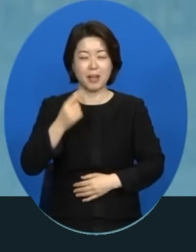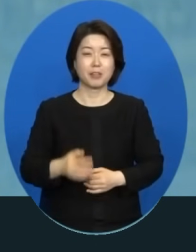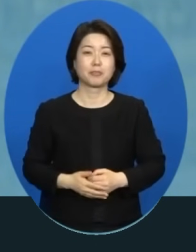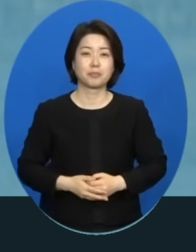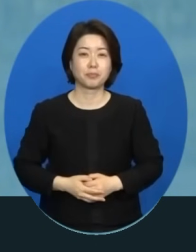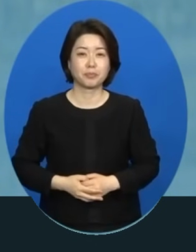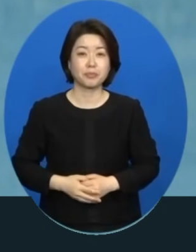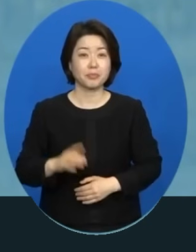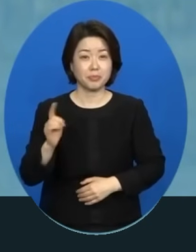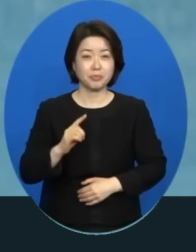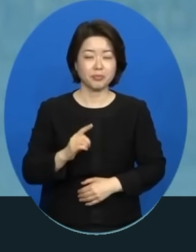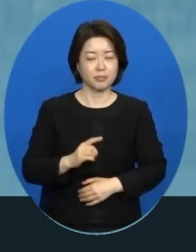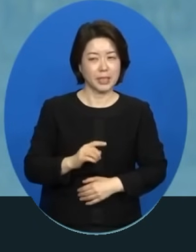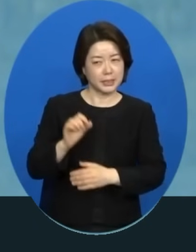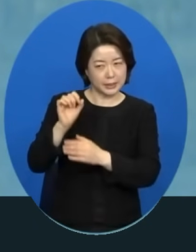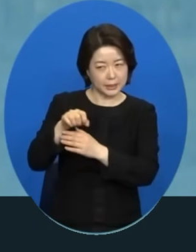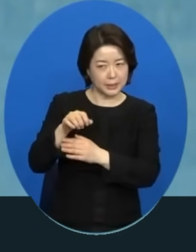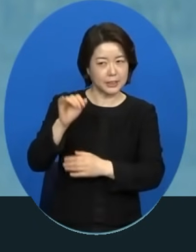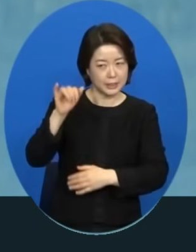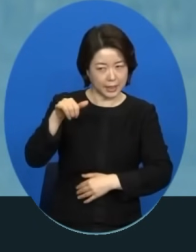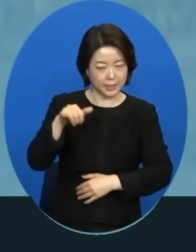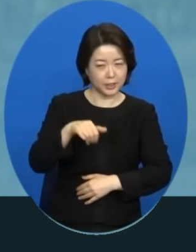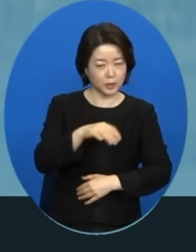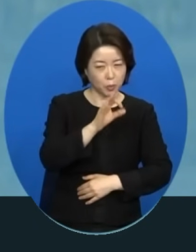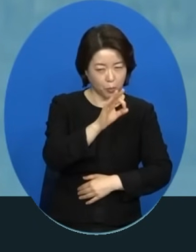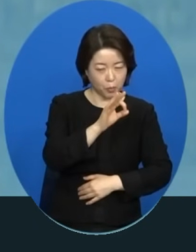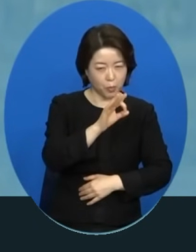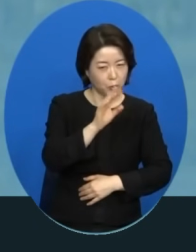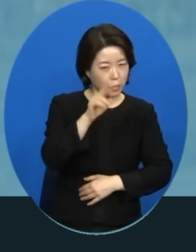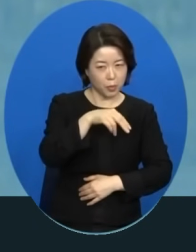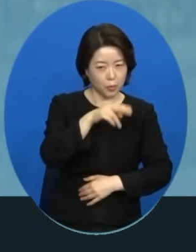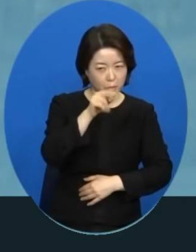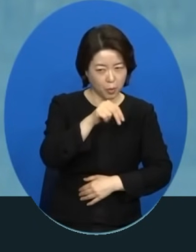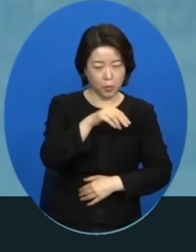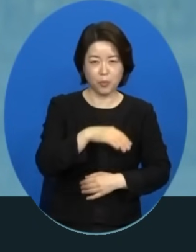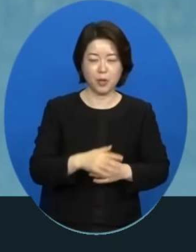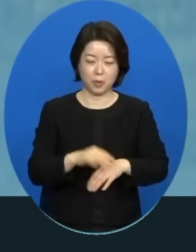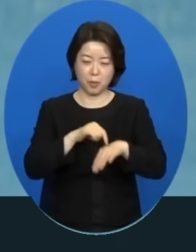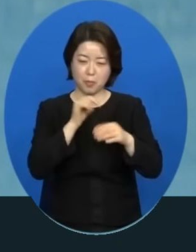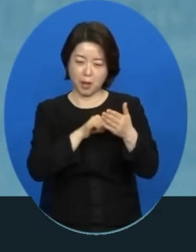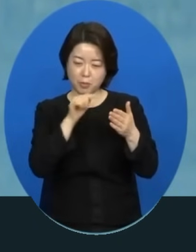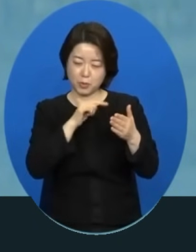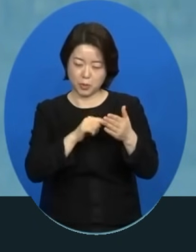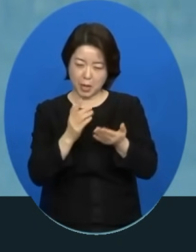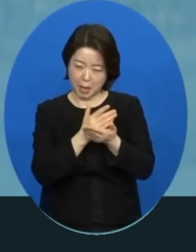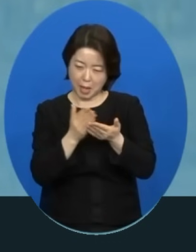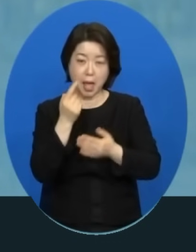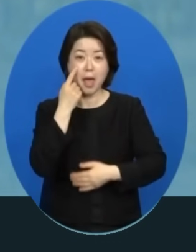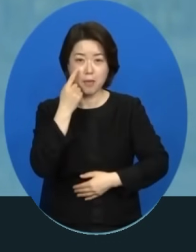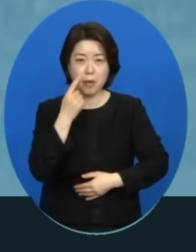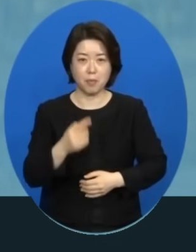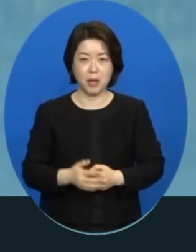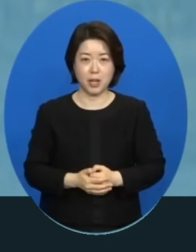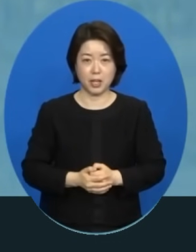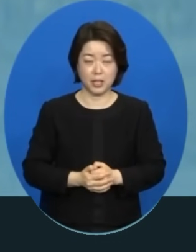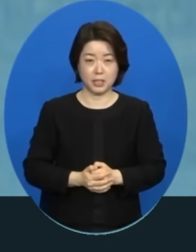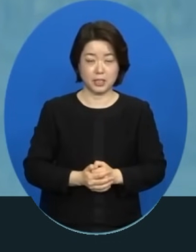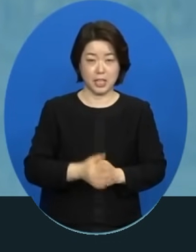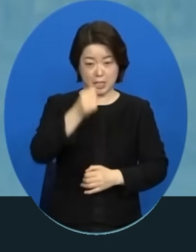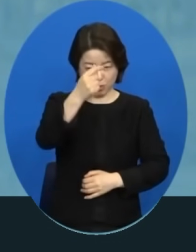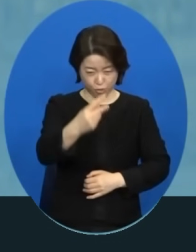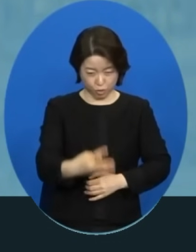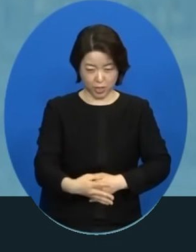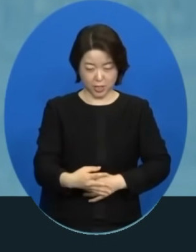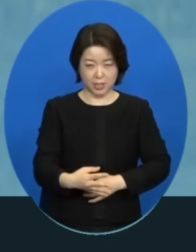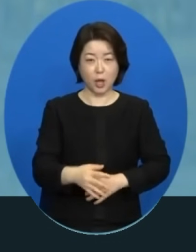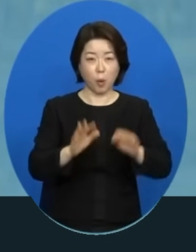그냥 yes or no, OX로만 표기하시면, 마음속으로 표기하시면 돼요. 원래 질문이 더 있는데 7가지만 제가